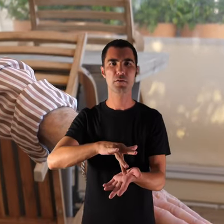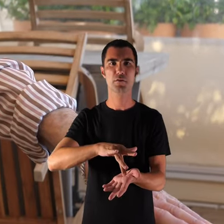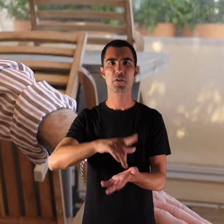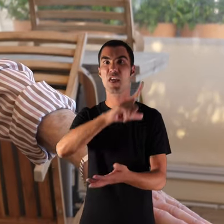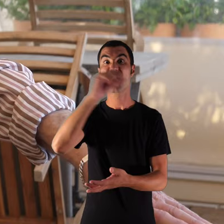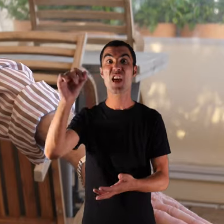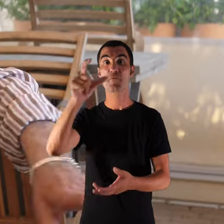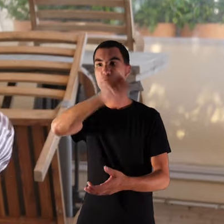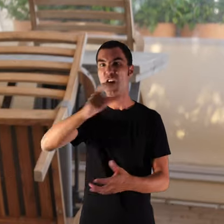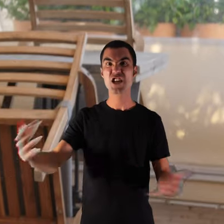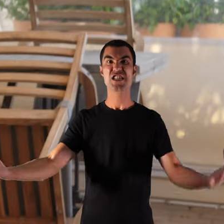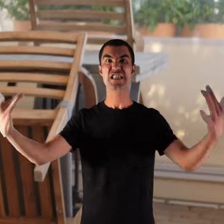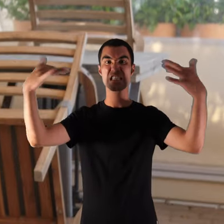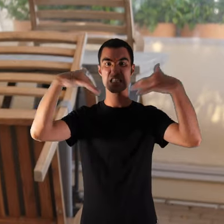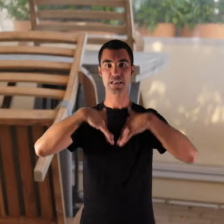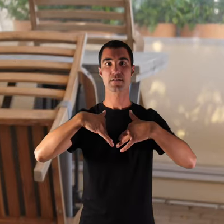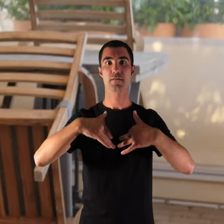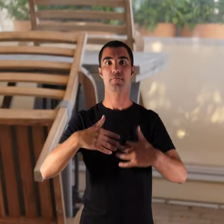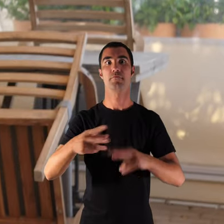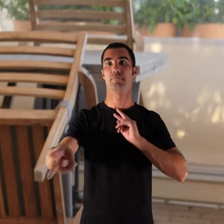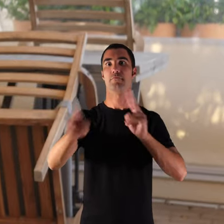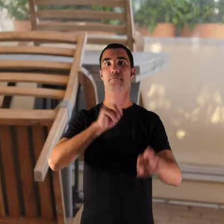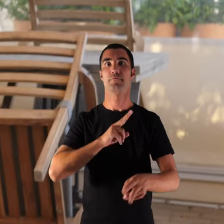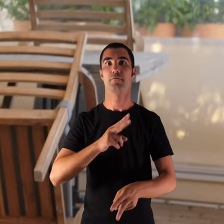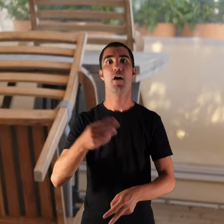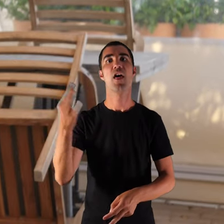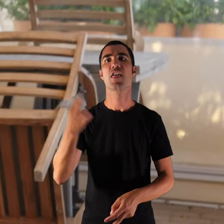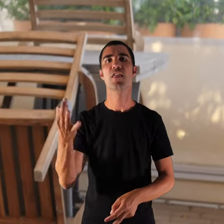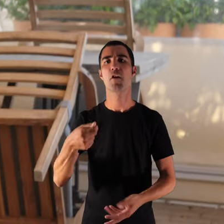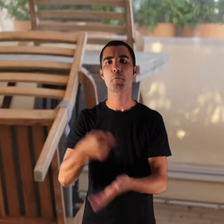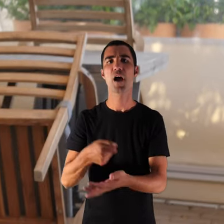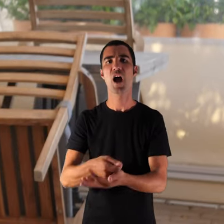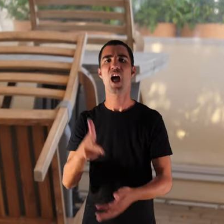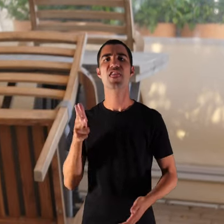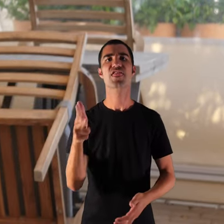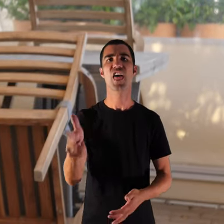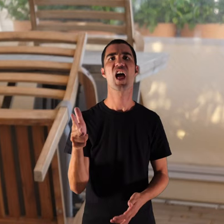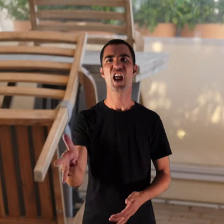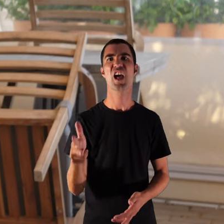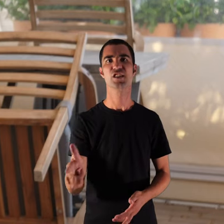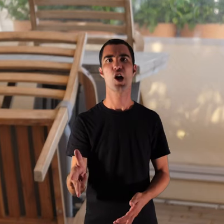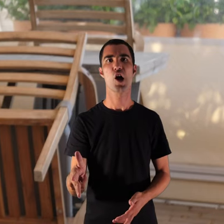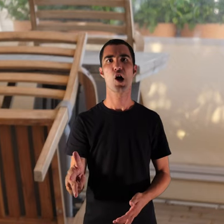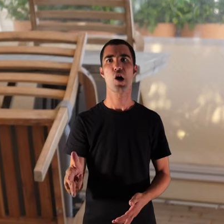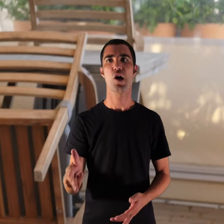tres persones, i me diuen, heu de pagar drets d'autors. Drets d'autors?